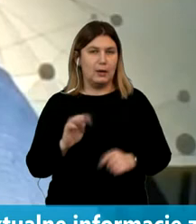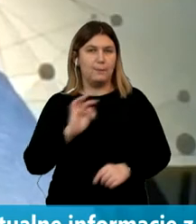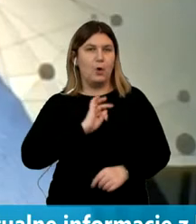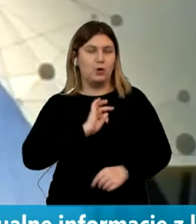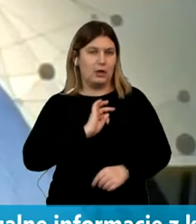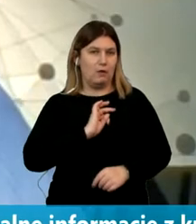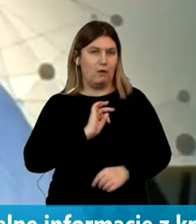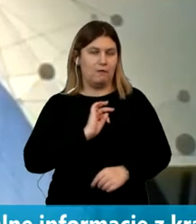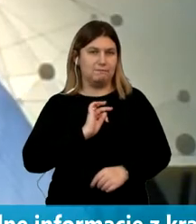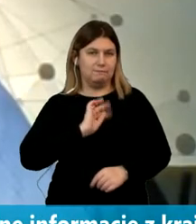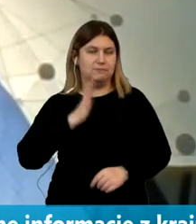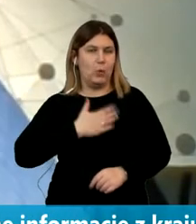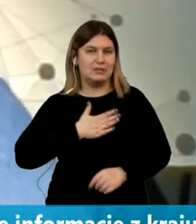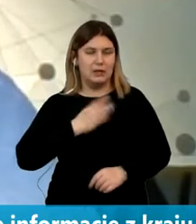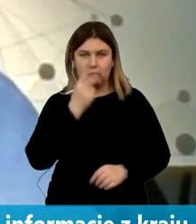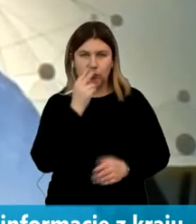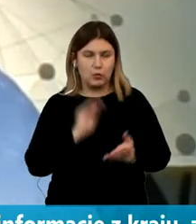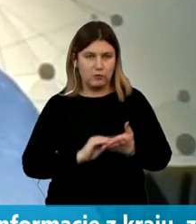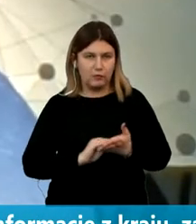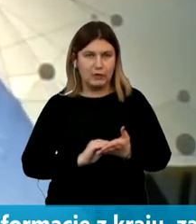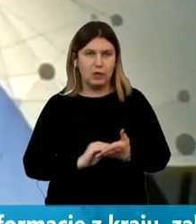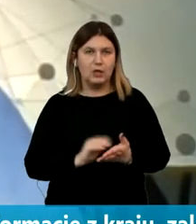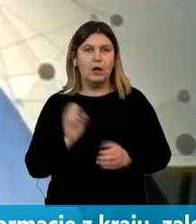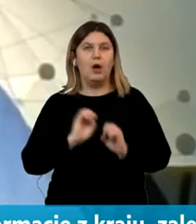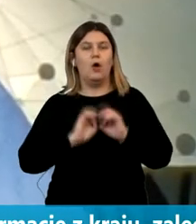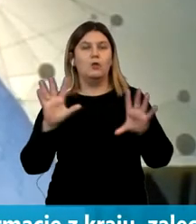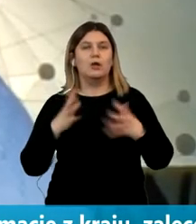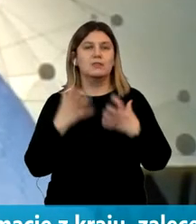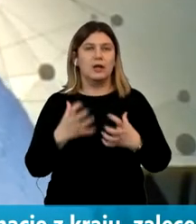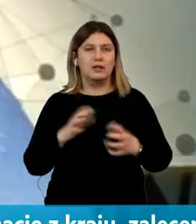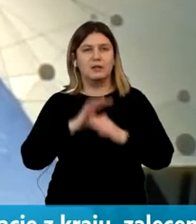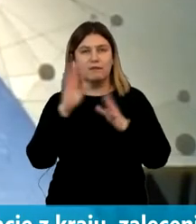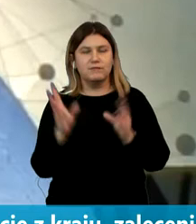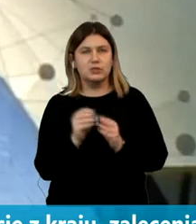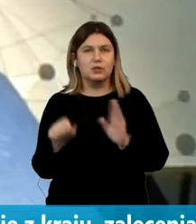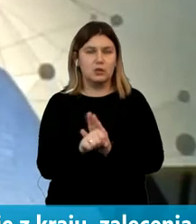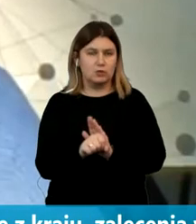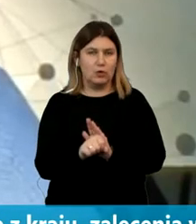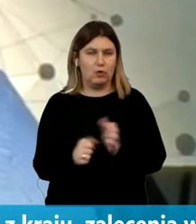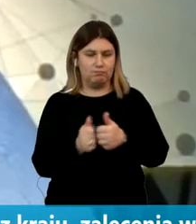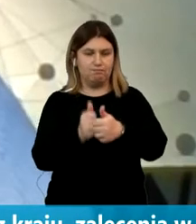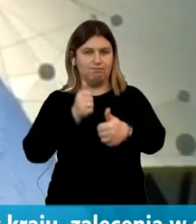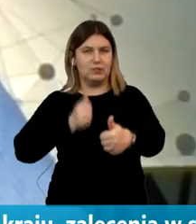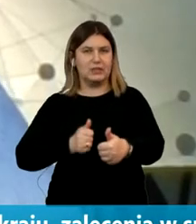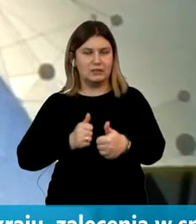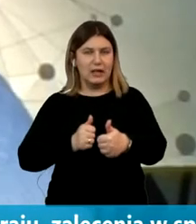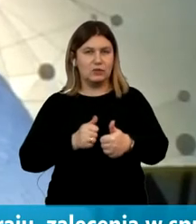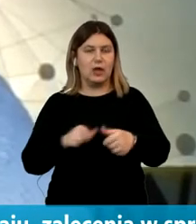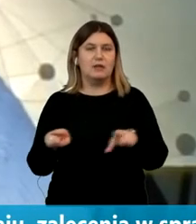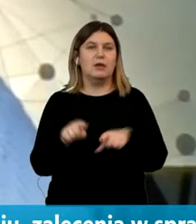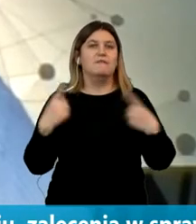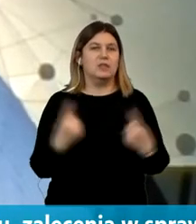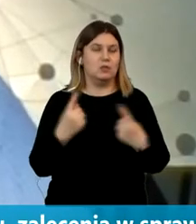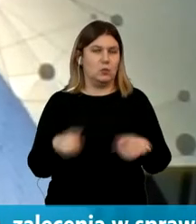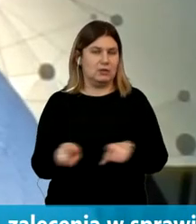mojego własnego doświadczenia. Oczywiście zachęcam wszystkich do trzymania pewnego dystansu, nawet w takich